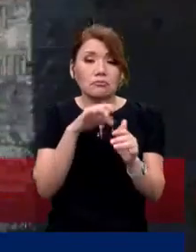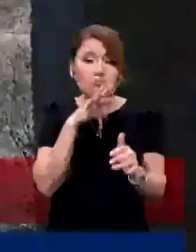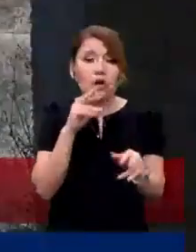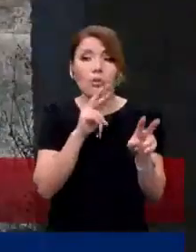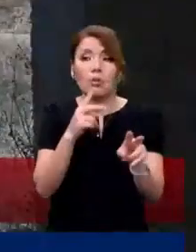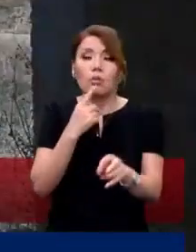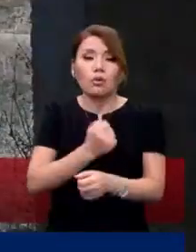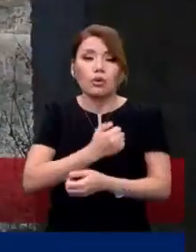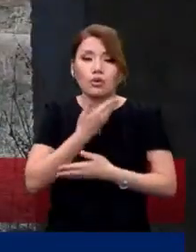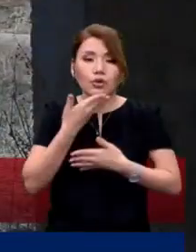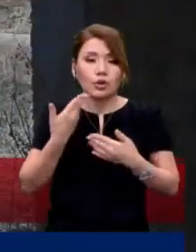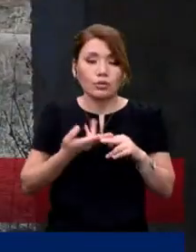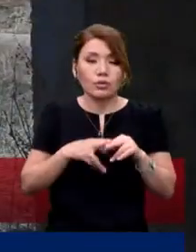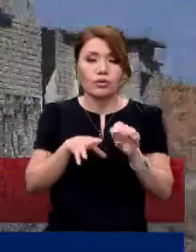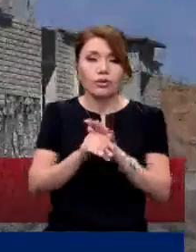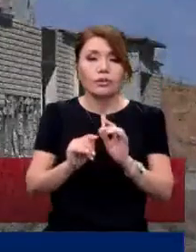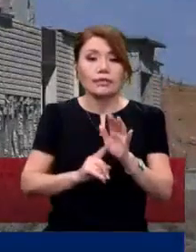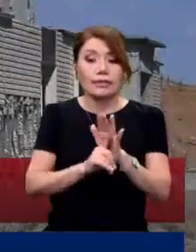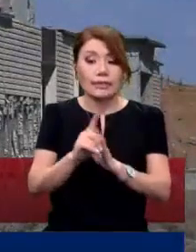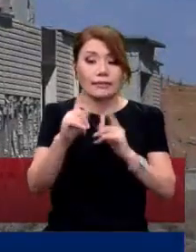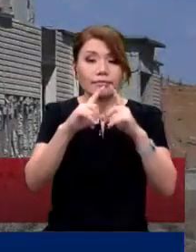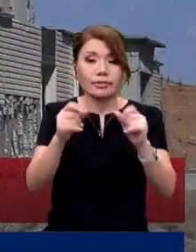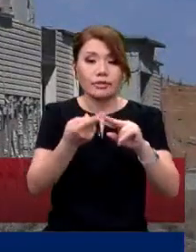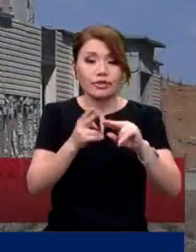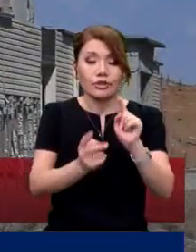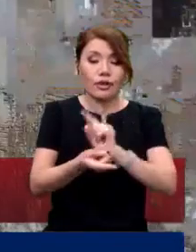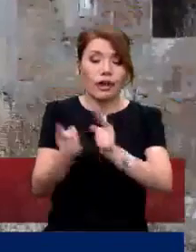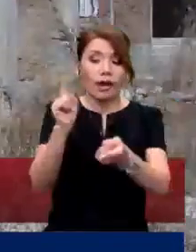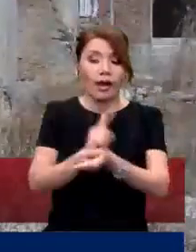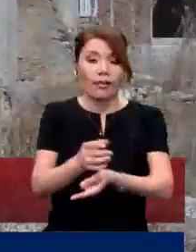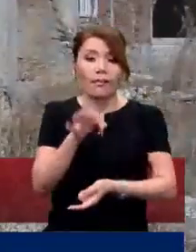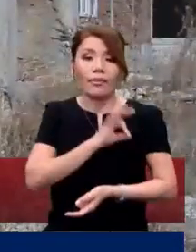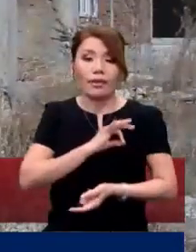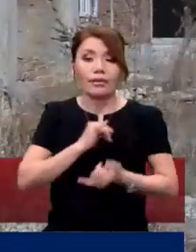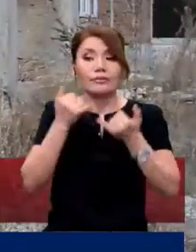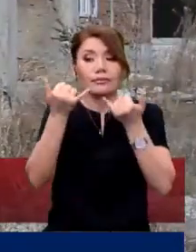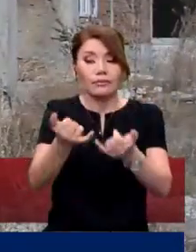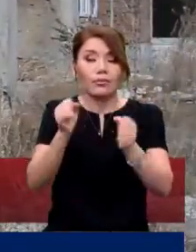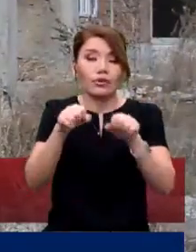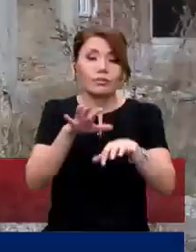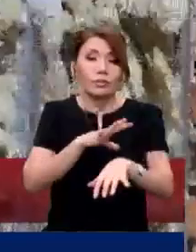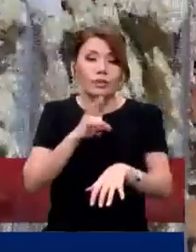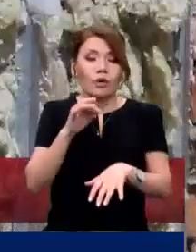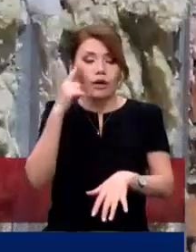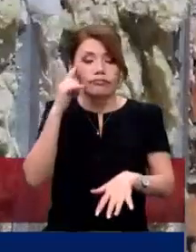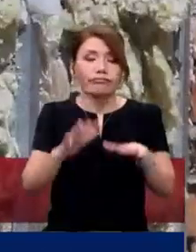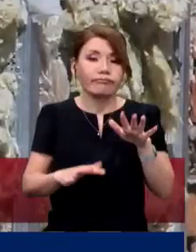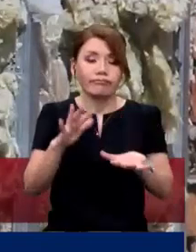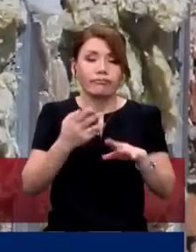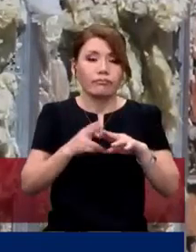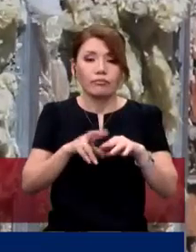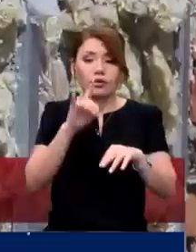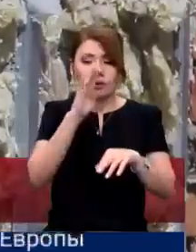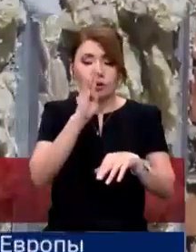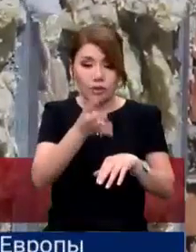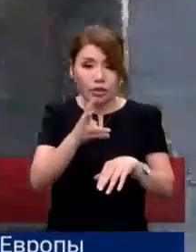күзетші жоқ. Осылайша бастапқыдағы колледж мектепке айналып, тек 4-5 жылдан кейін ғана пайдалануға берілуі мүмкін. Оның өзі күмәнді. Өйткені